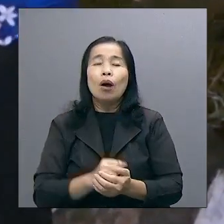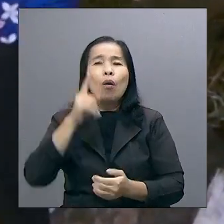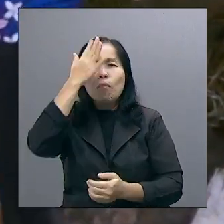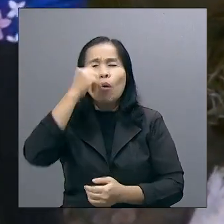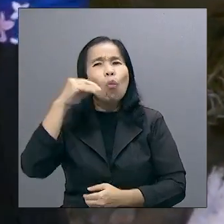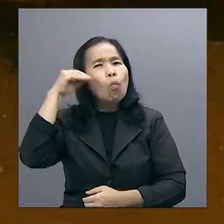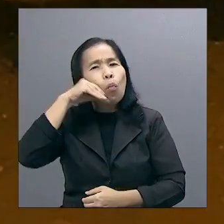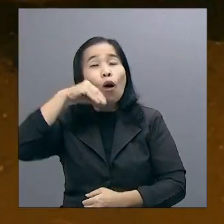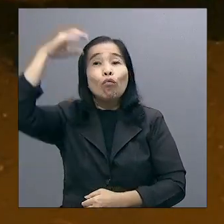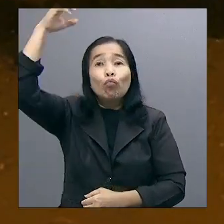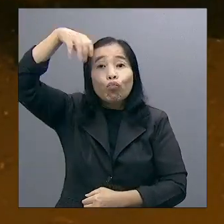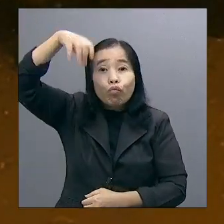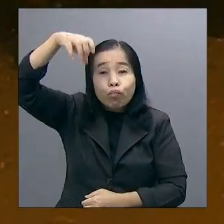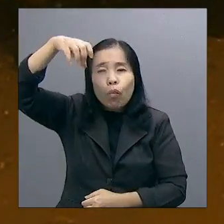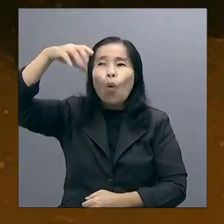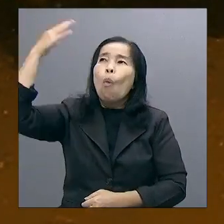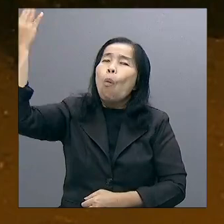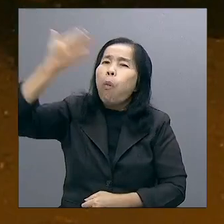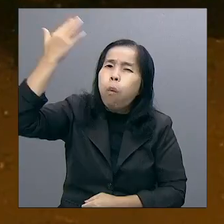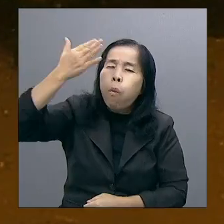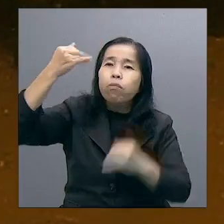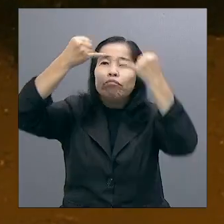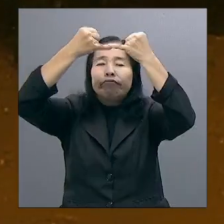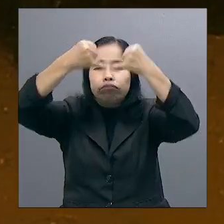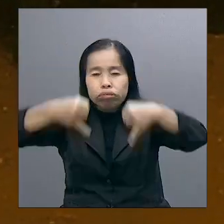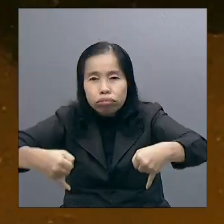เกิดฝquezตกลงมาหรอวามีรมพายุไฟ